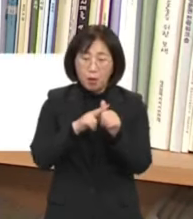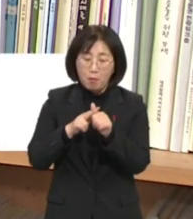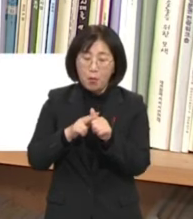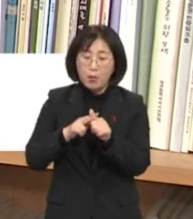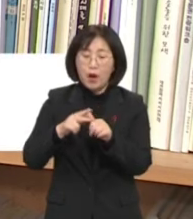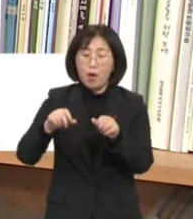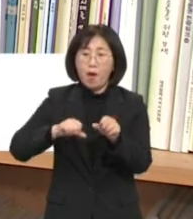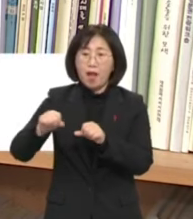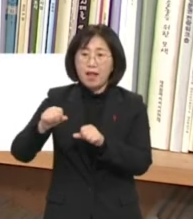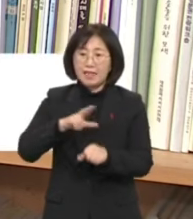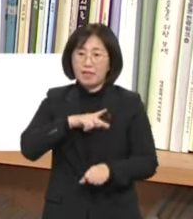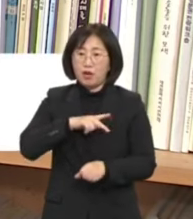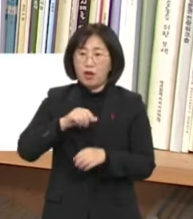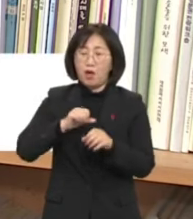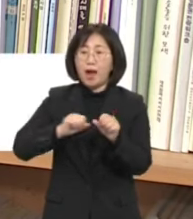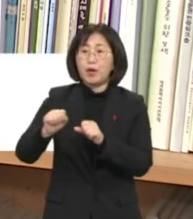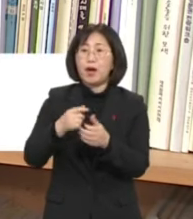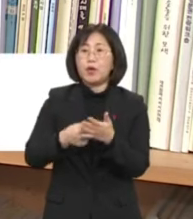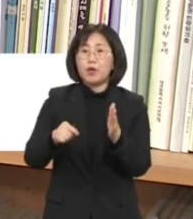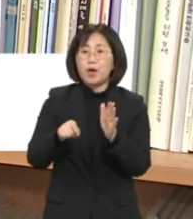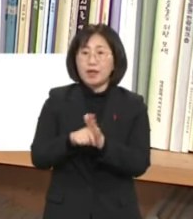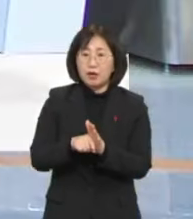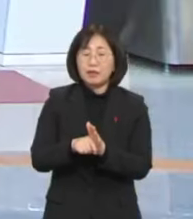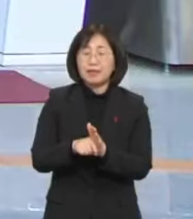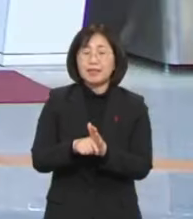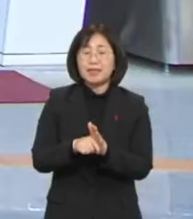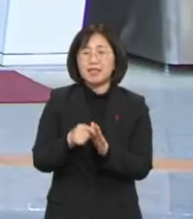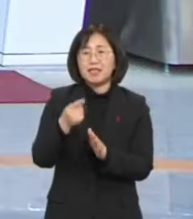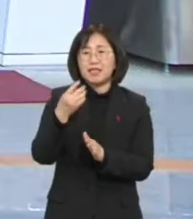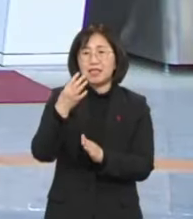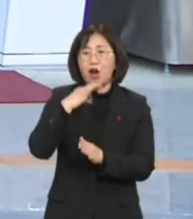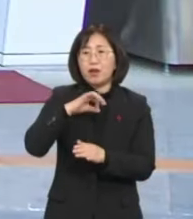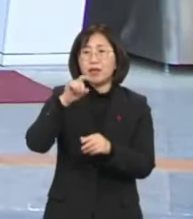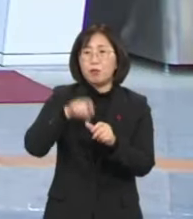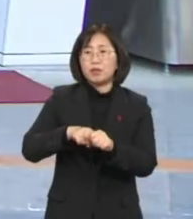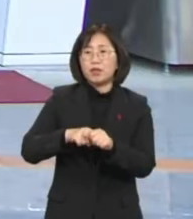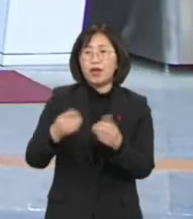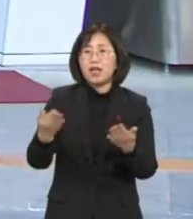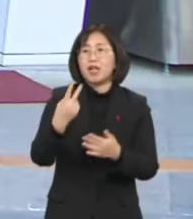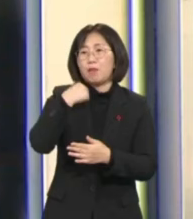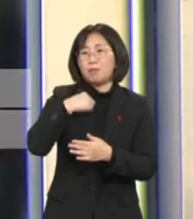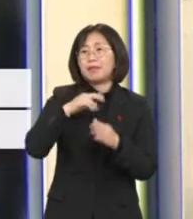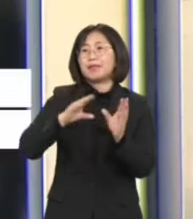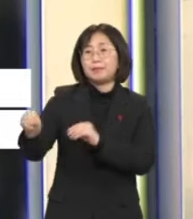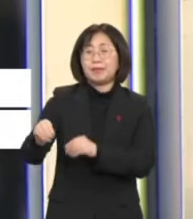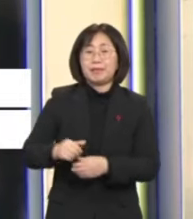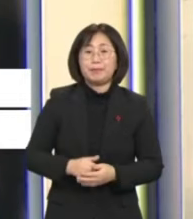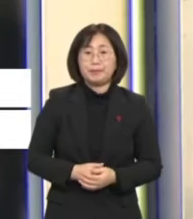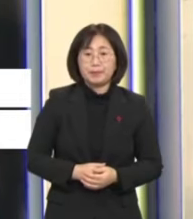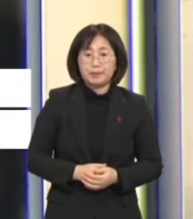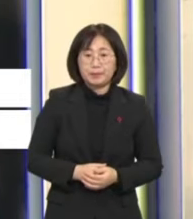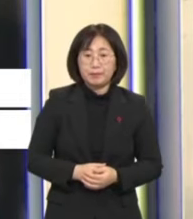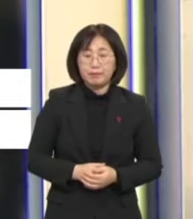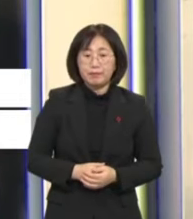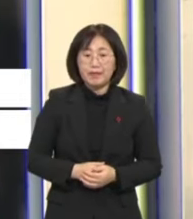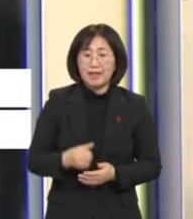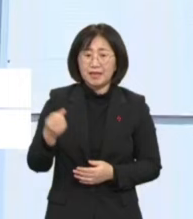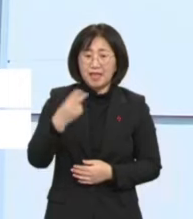위해서는 영리행위 금지가 선행되어야 될 것 같습니다. 업체들의 이의 제기로 권익위가 재조사에 들어간